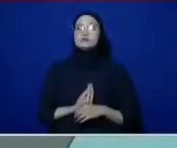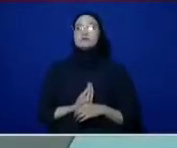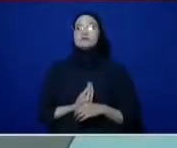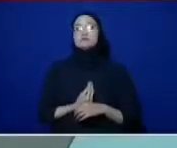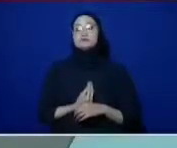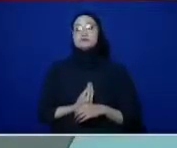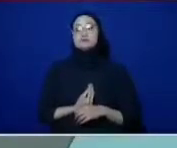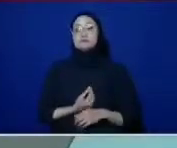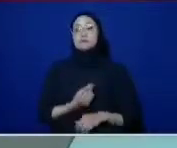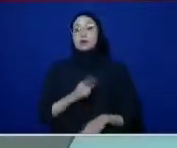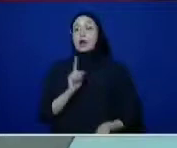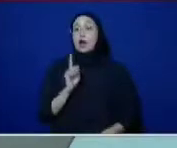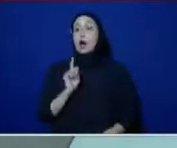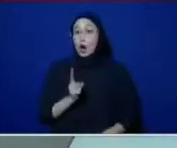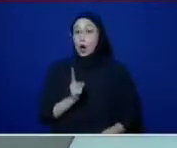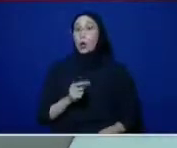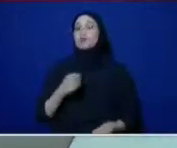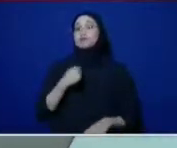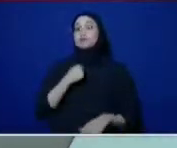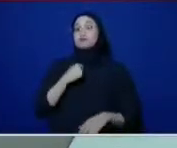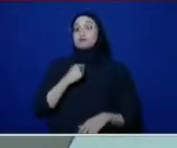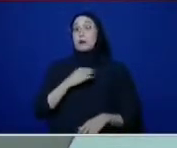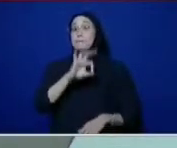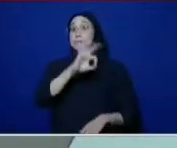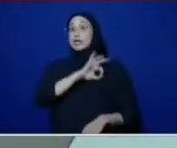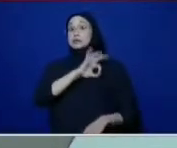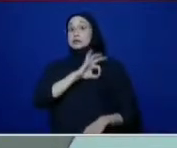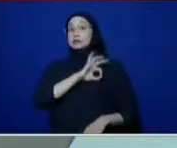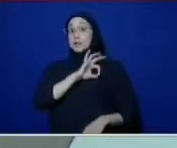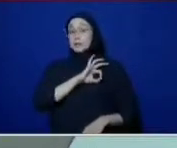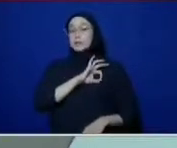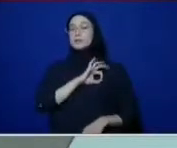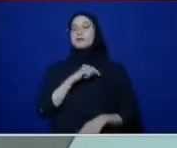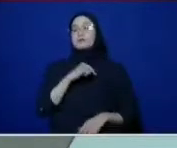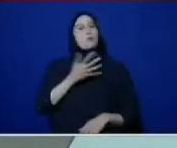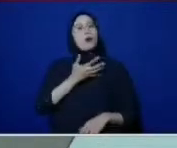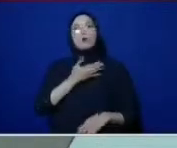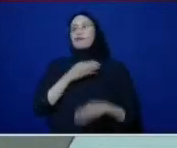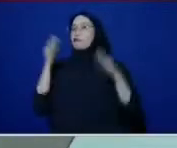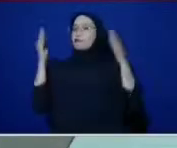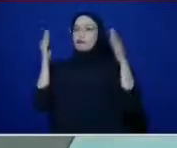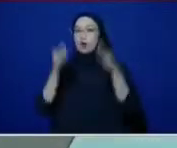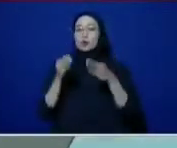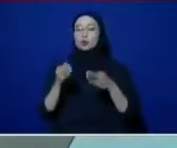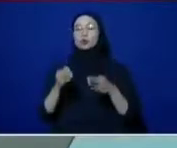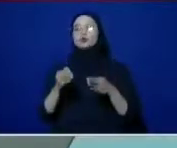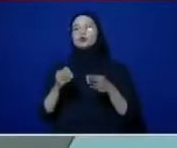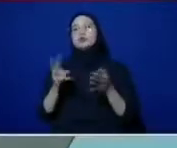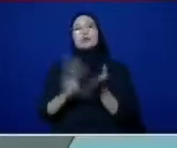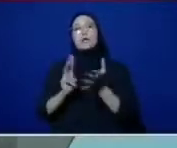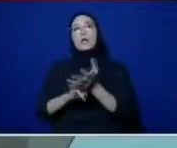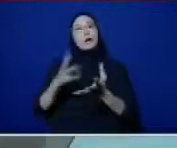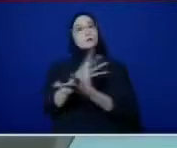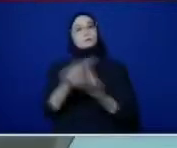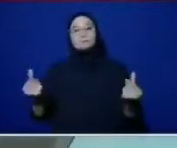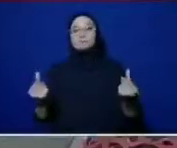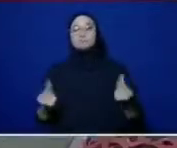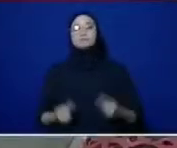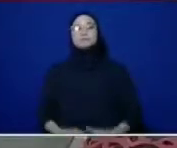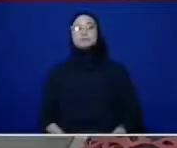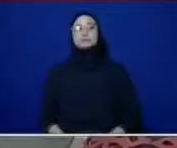akan, kalau seandainya saya yang mimpin, saya akan benar-benar fokus untuk mencari jalan keluar mengatasi ini. Langsung